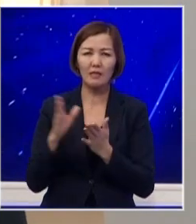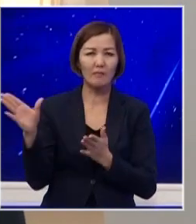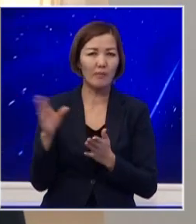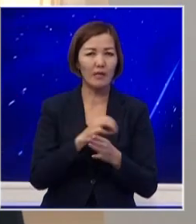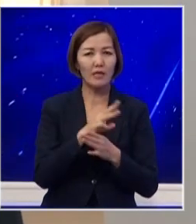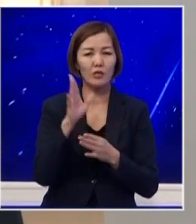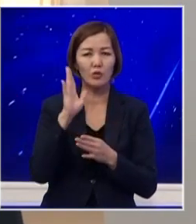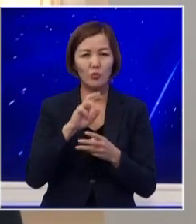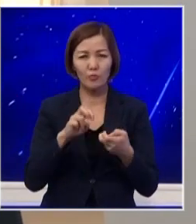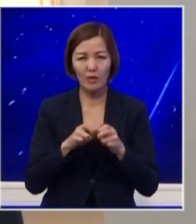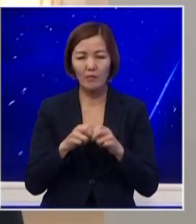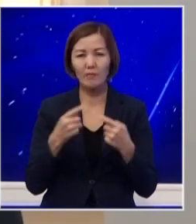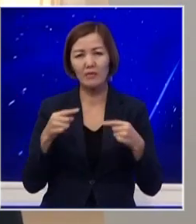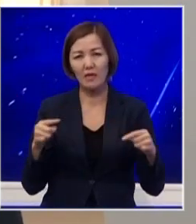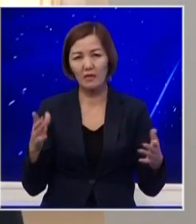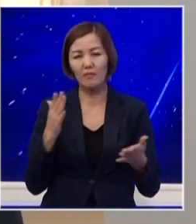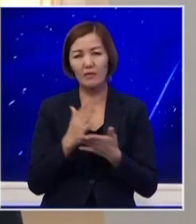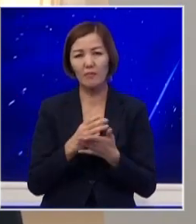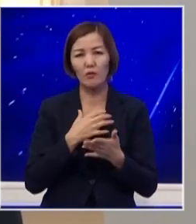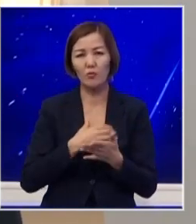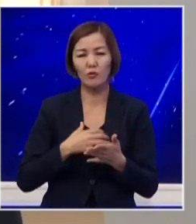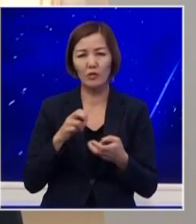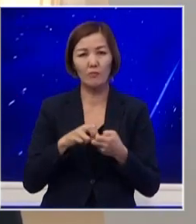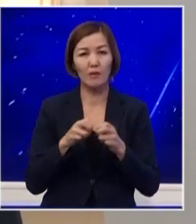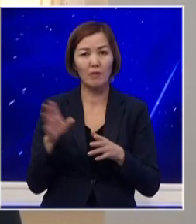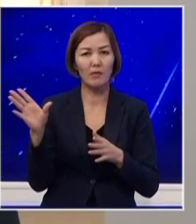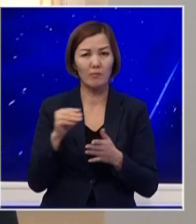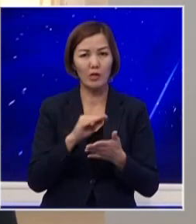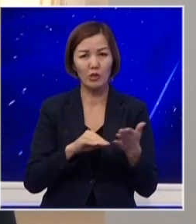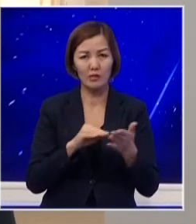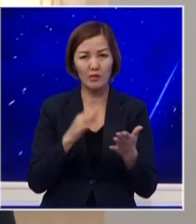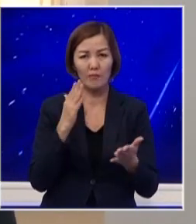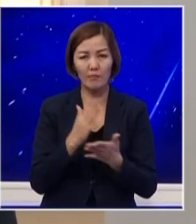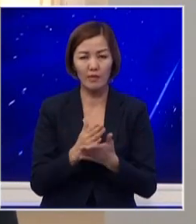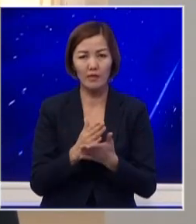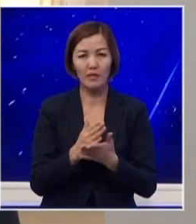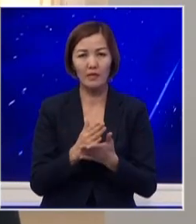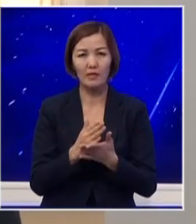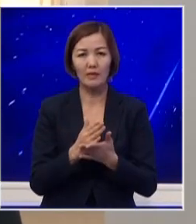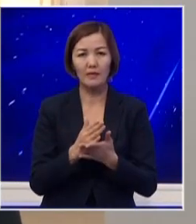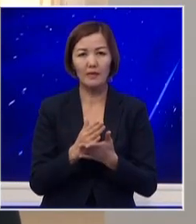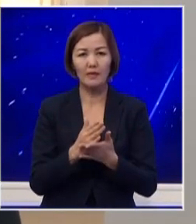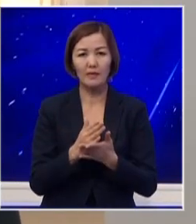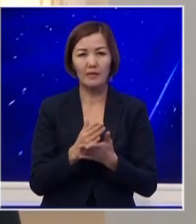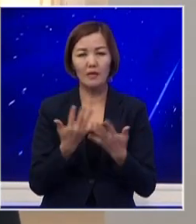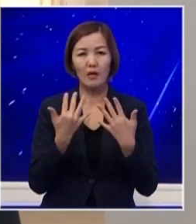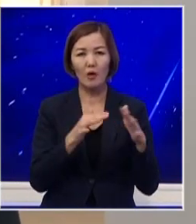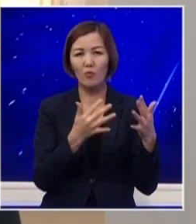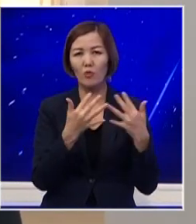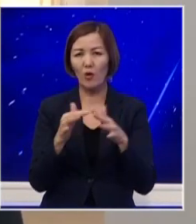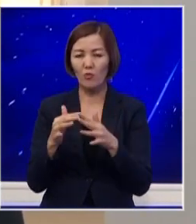мәселесі болсын, басқа мәселесі болсын, әйтеуір өзекті дүниелердің бәрі бар. Бар оғынды да оның ішінде